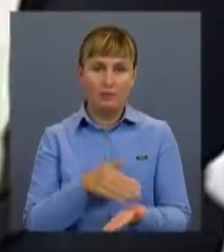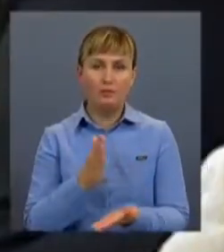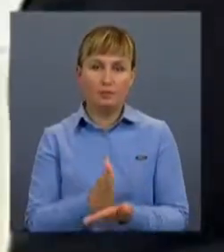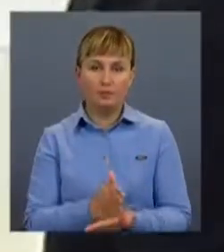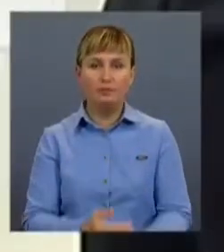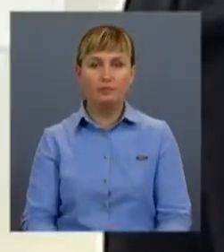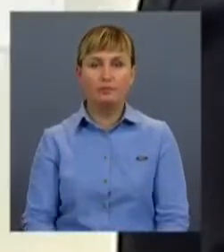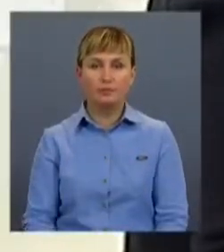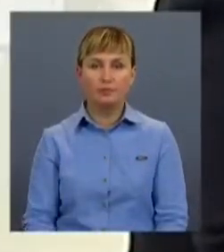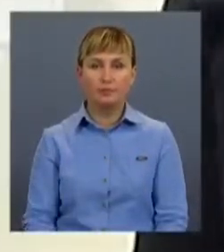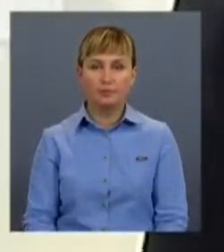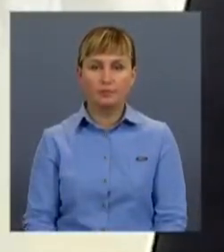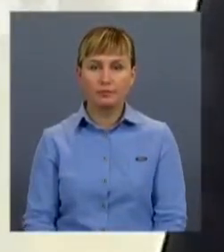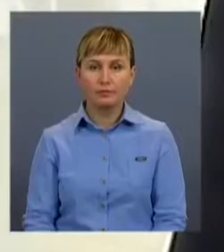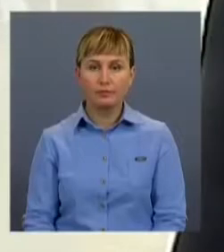а